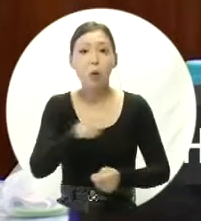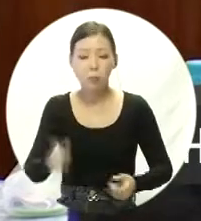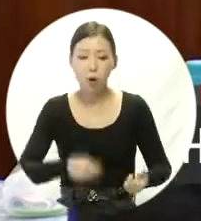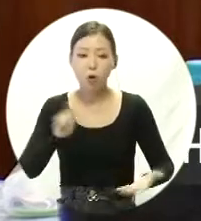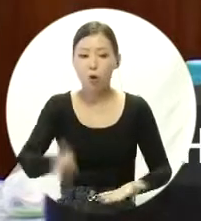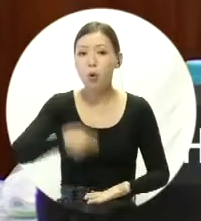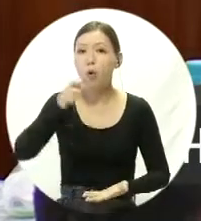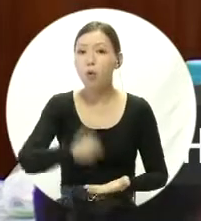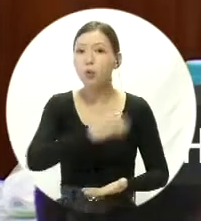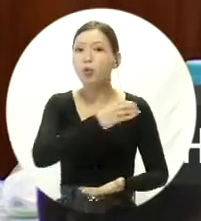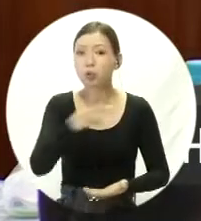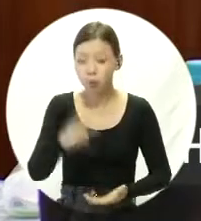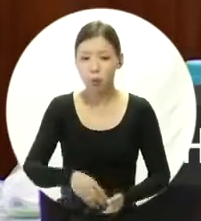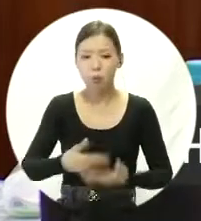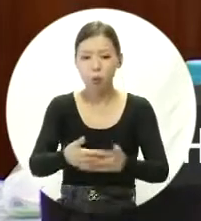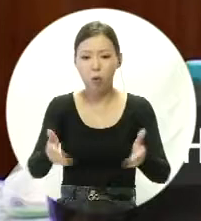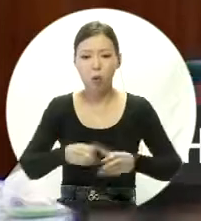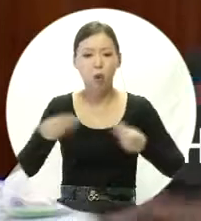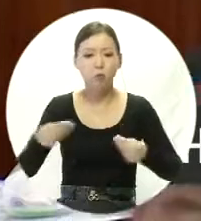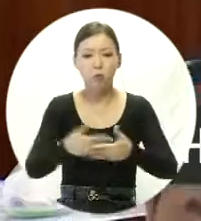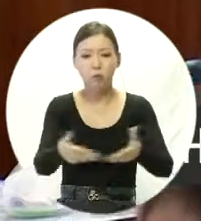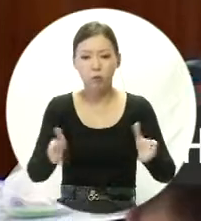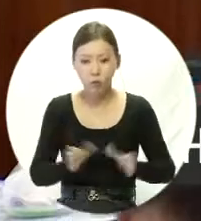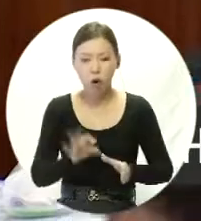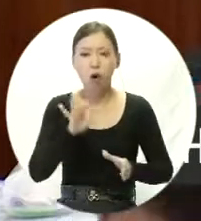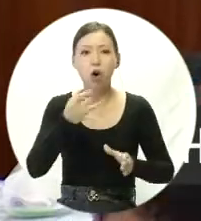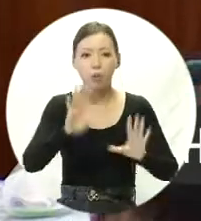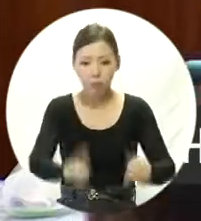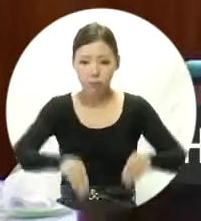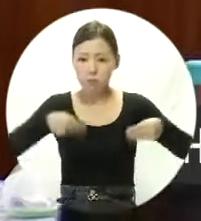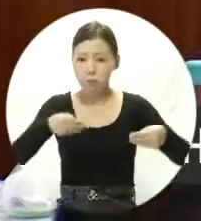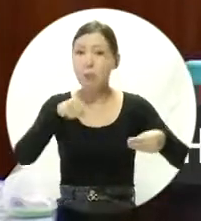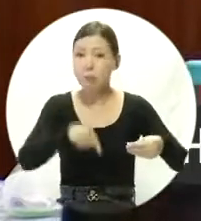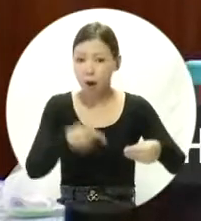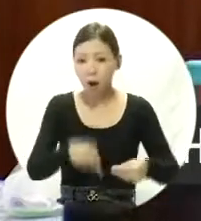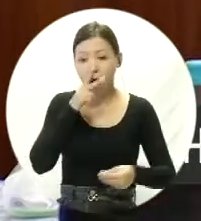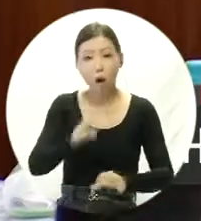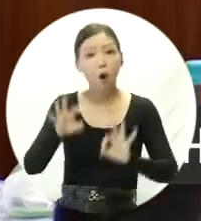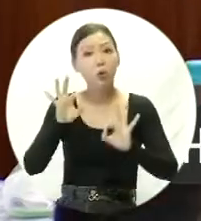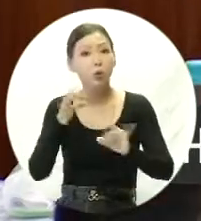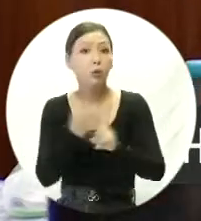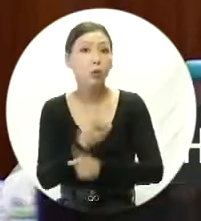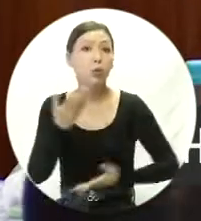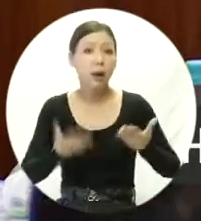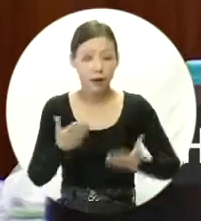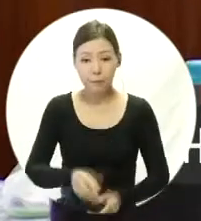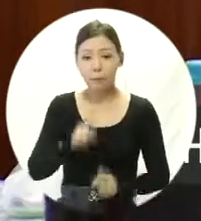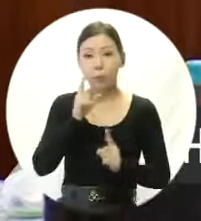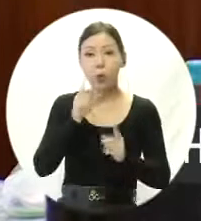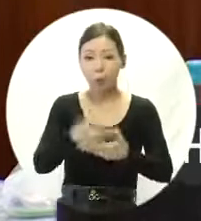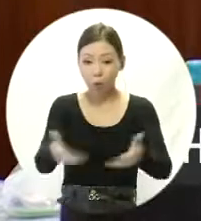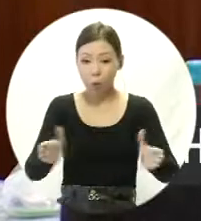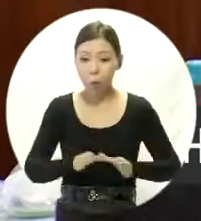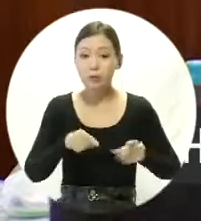хувцар савнд хийгээд одоо тийм ээ өрмөө загсааж байгаа. Энэ маань ер нь хэр зүв зүйтэй юм бэ? Хувцар савдаа